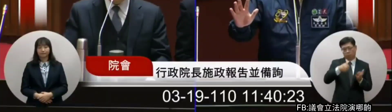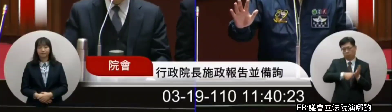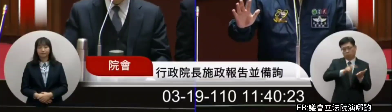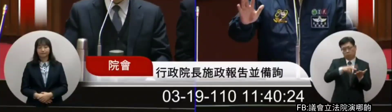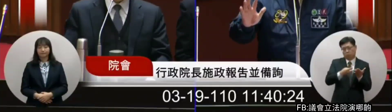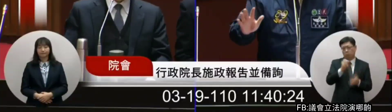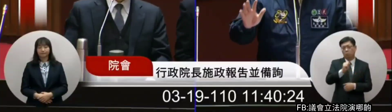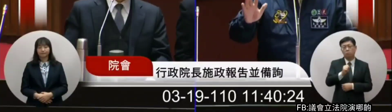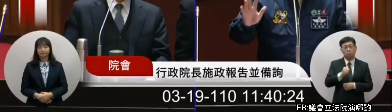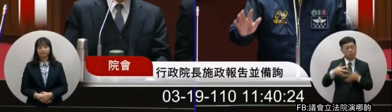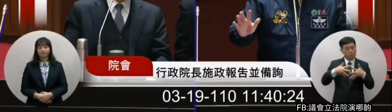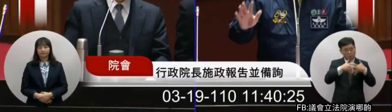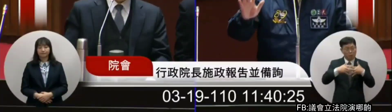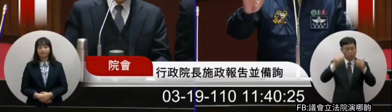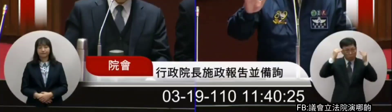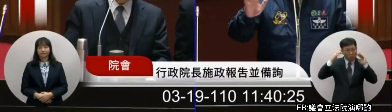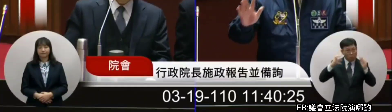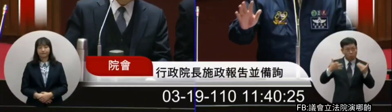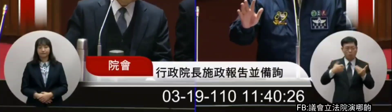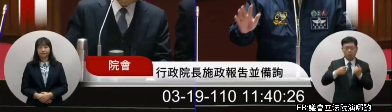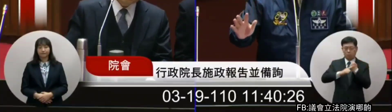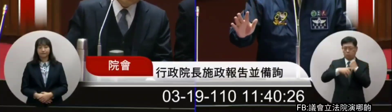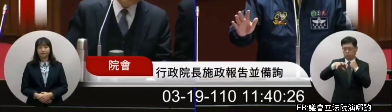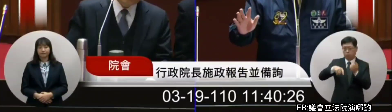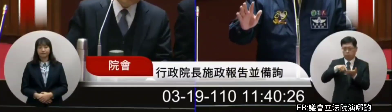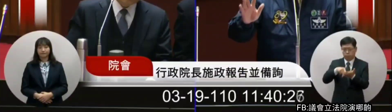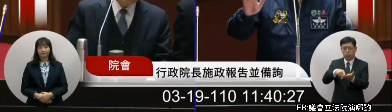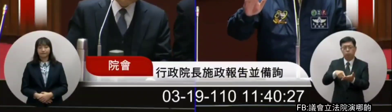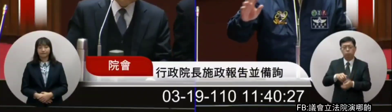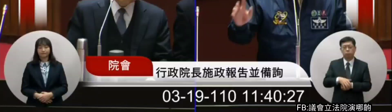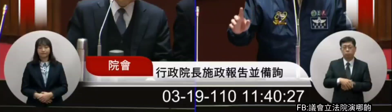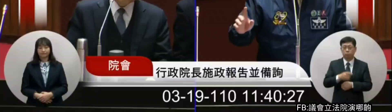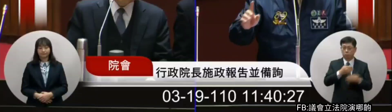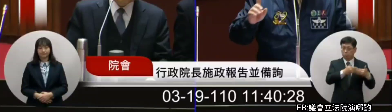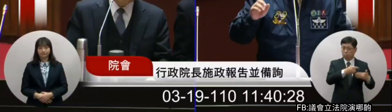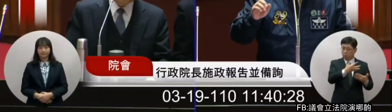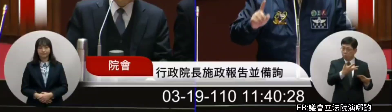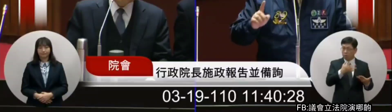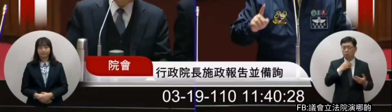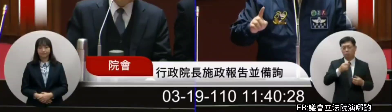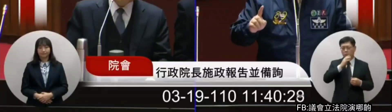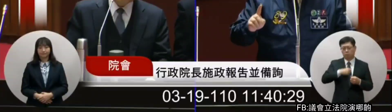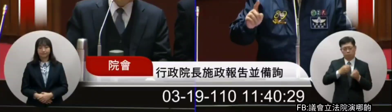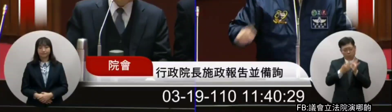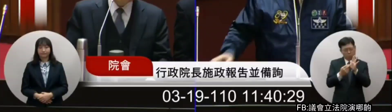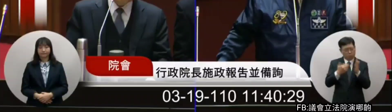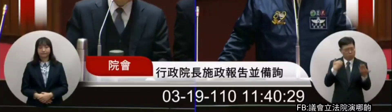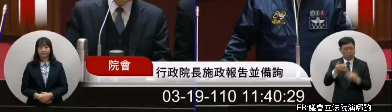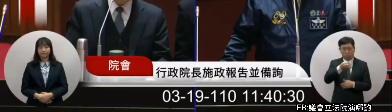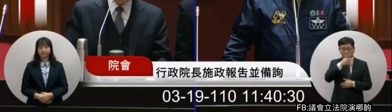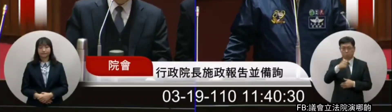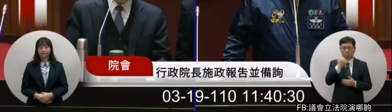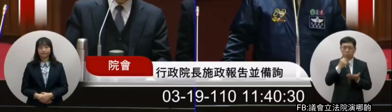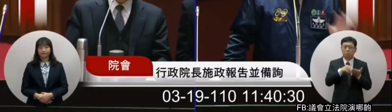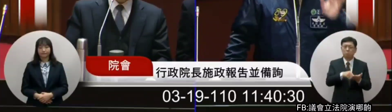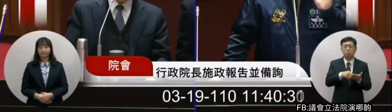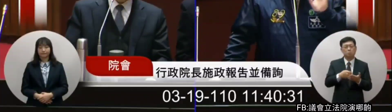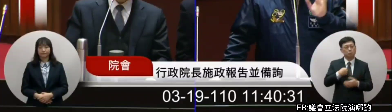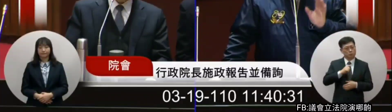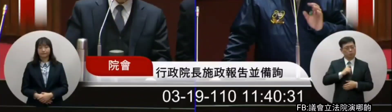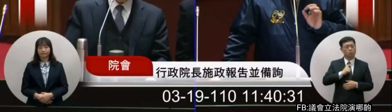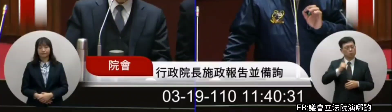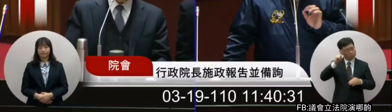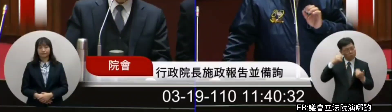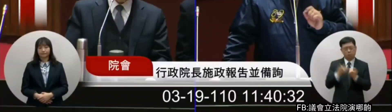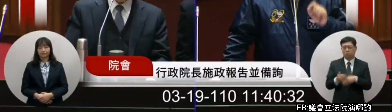名的，美国跟韩国是要向法院申请，那中国大陆是要有充分的理由才可以申请，那本席也不